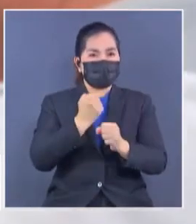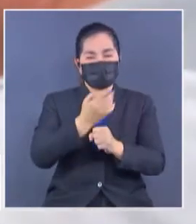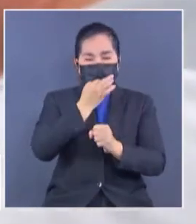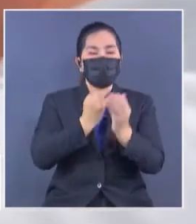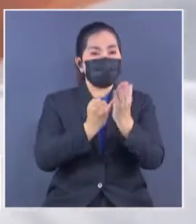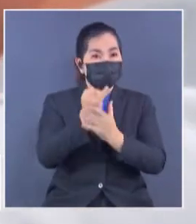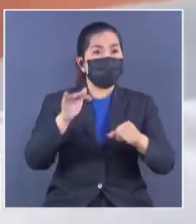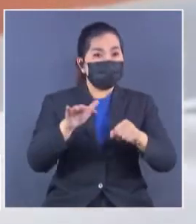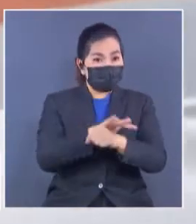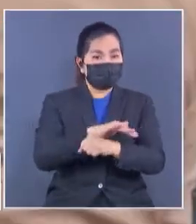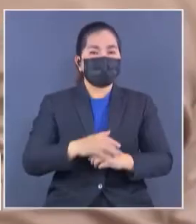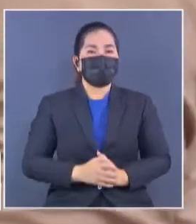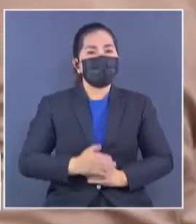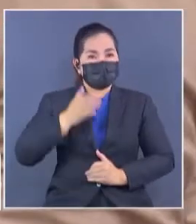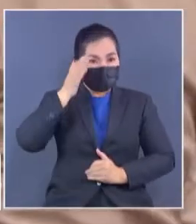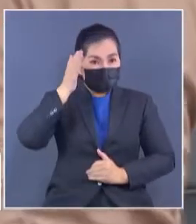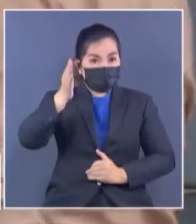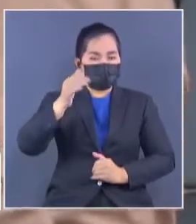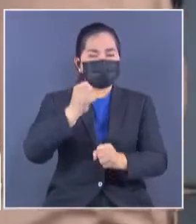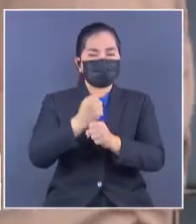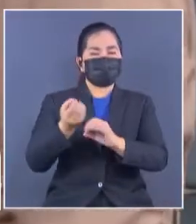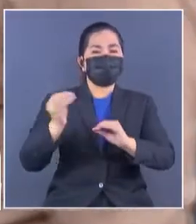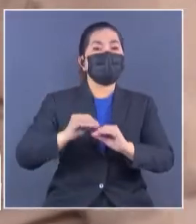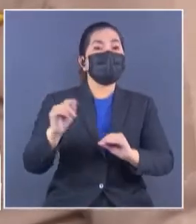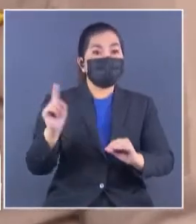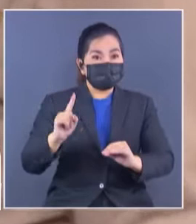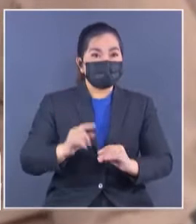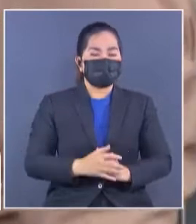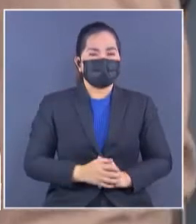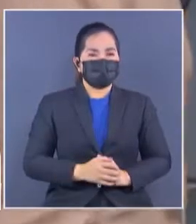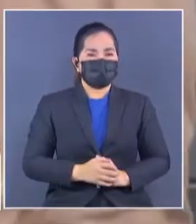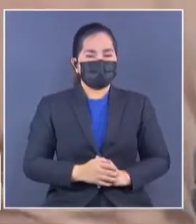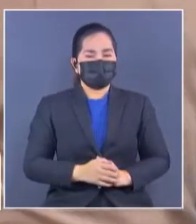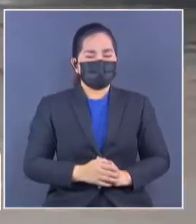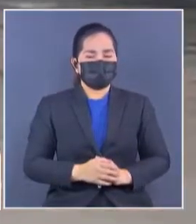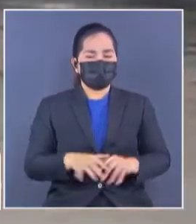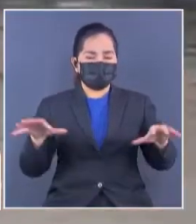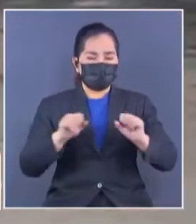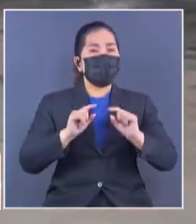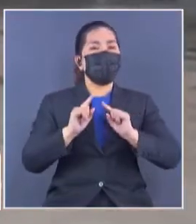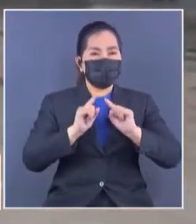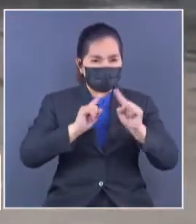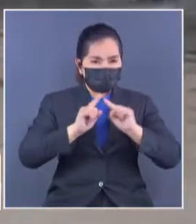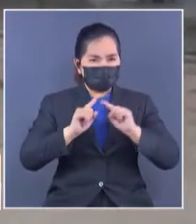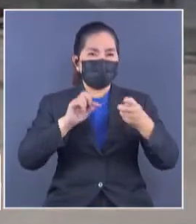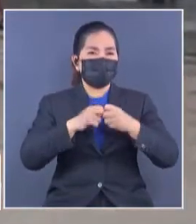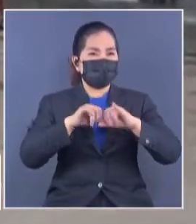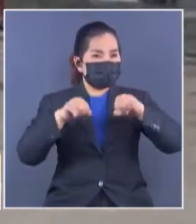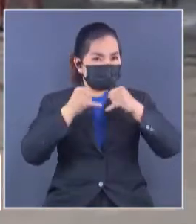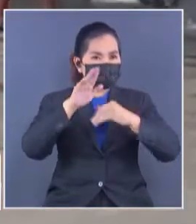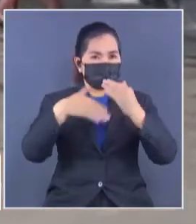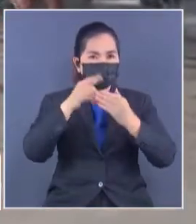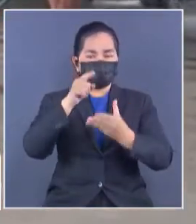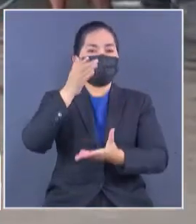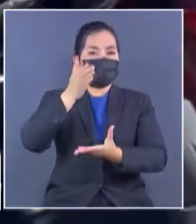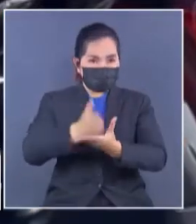นะคะแต่หลังจากนี้สิ่งที่ต้องทำค่ะคุณผู้ชมต้องเปิดโต๊ะเจรจาพูดคุยยุติความขัดแย้งทั้งหมดล่ะ